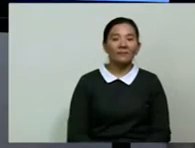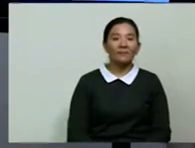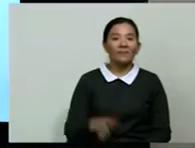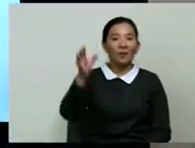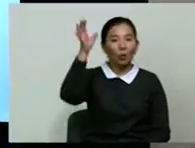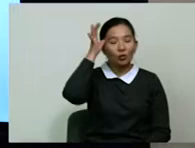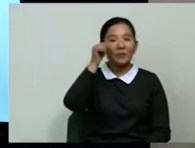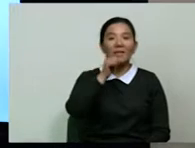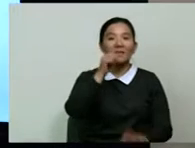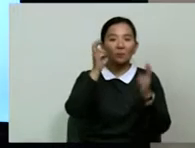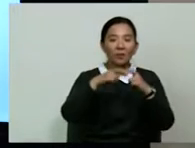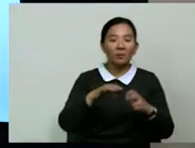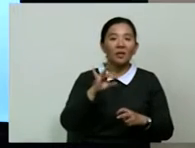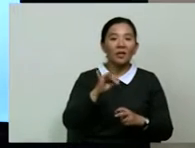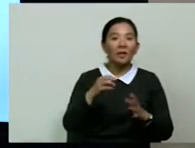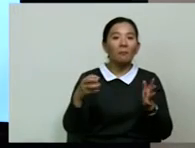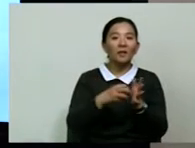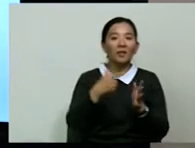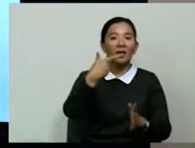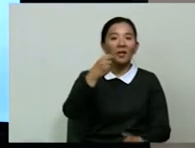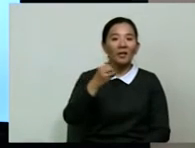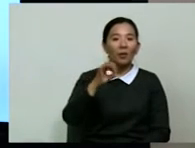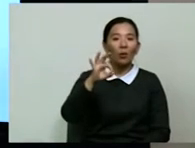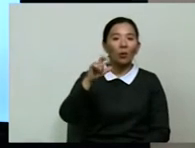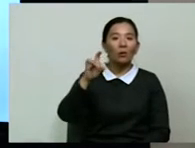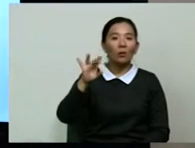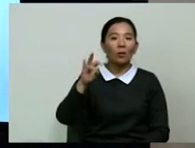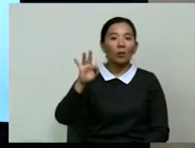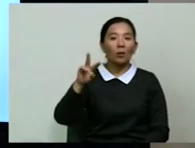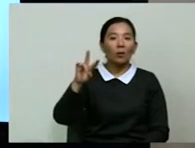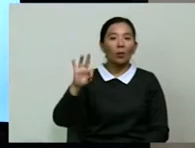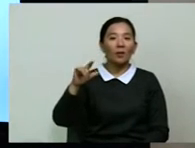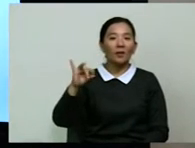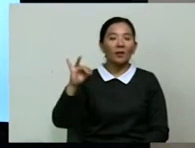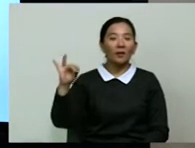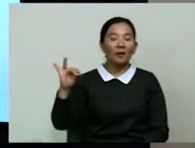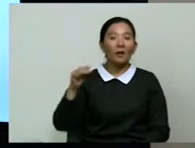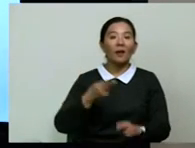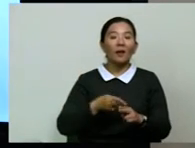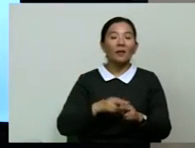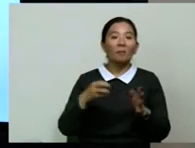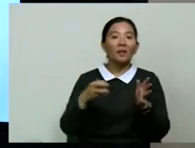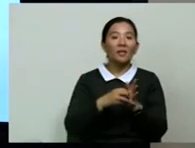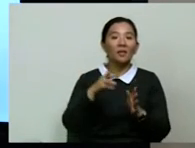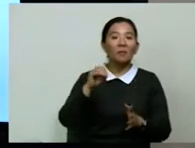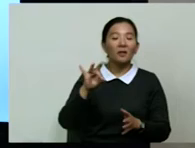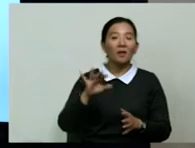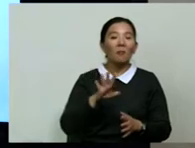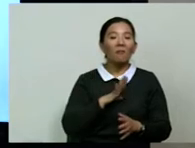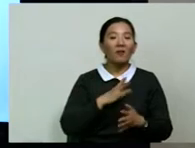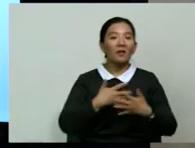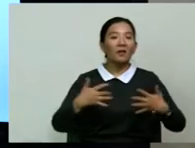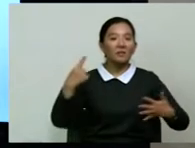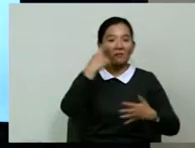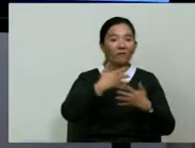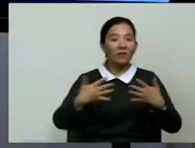научных экспериментах и магнитной геохронологии. Значит, магнитометры бывают разных